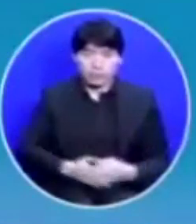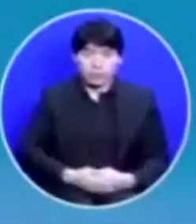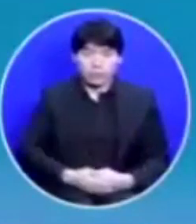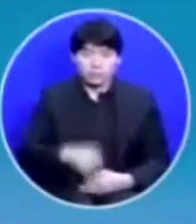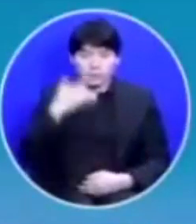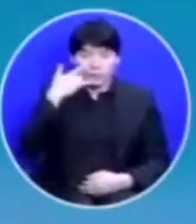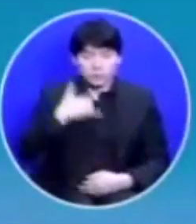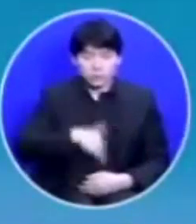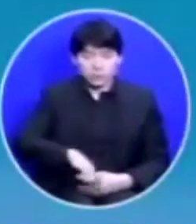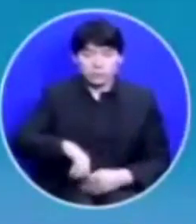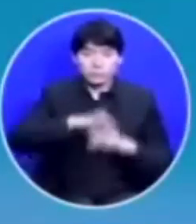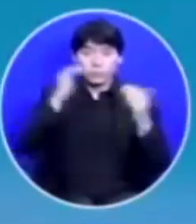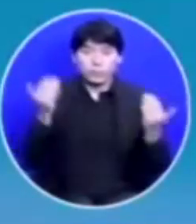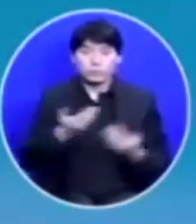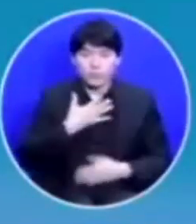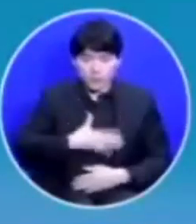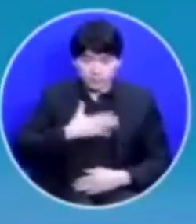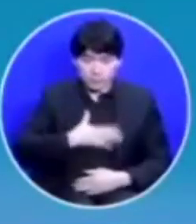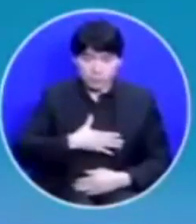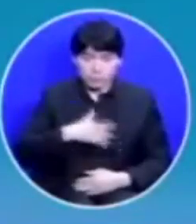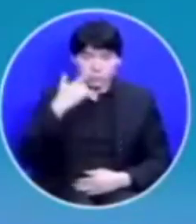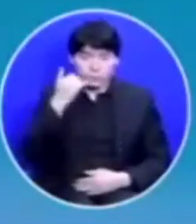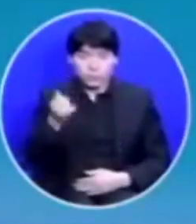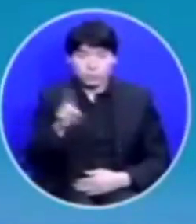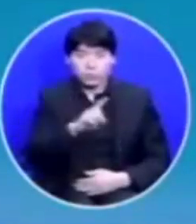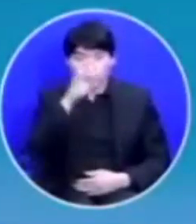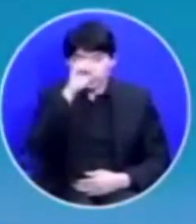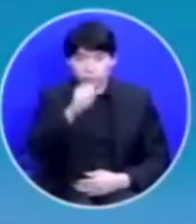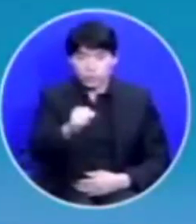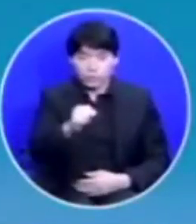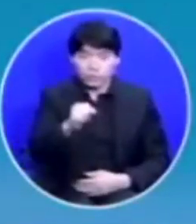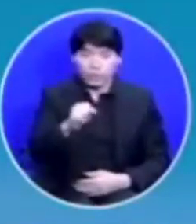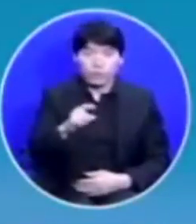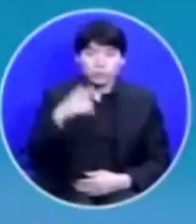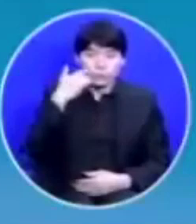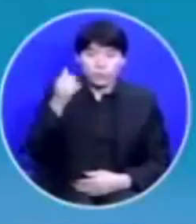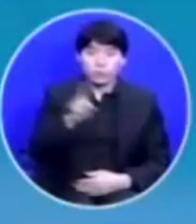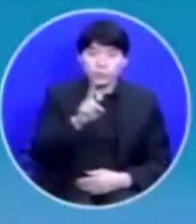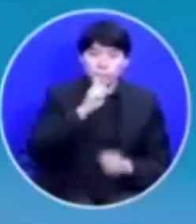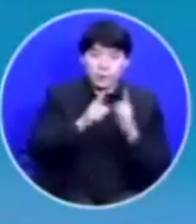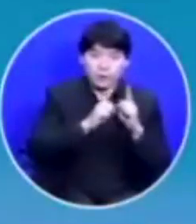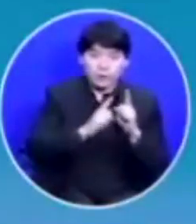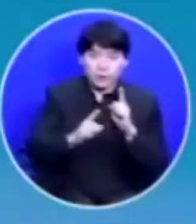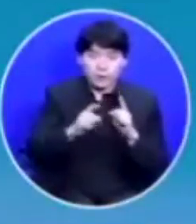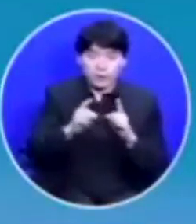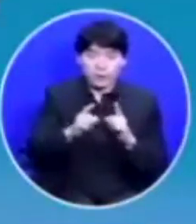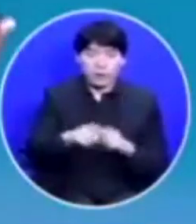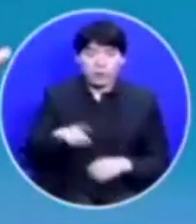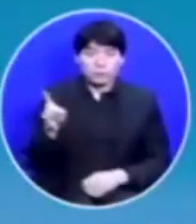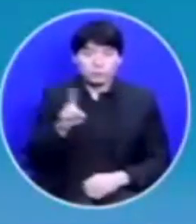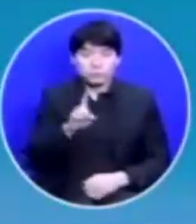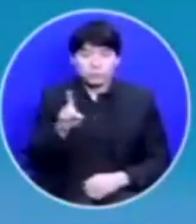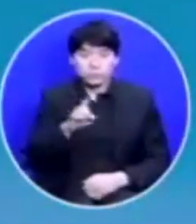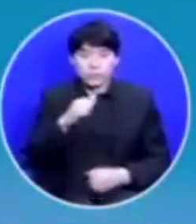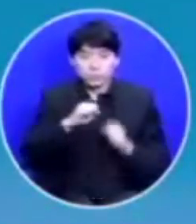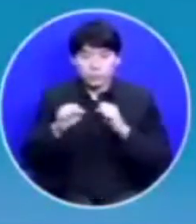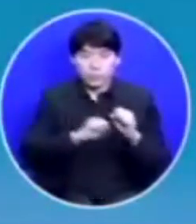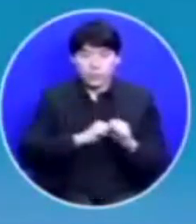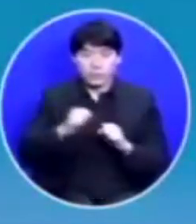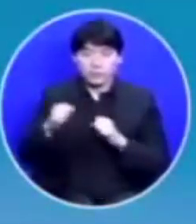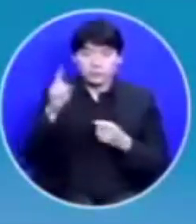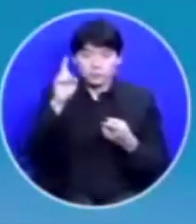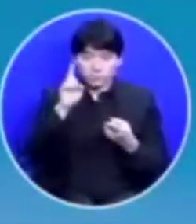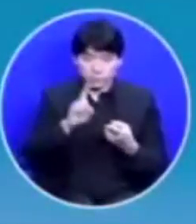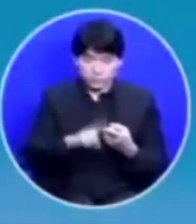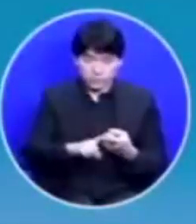자녀들은 다합니다 부모가 어떤 걸 좋아하고 부모가 어떤 말을 하고 부모님이 어떤 행동을 하는 것을 자녀들을 다